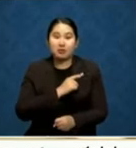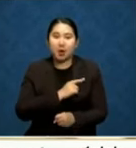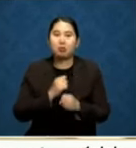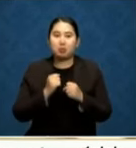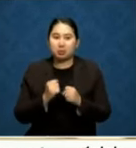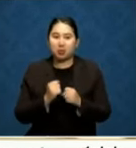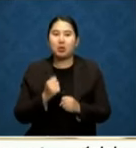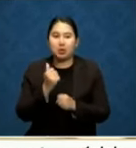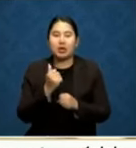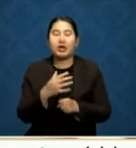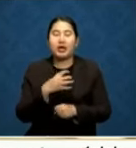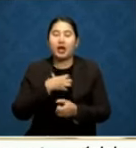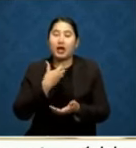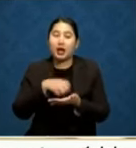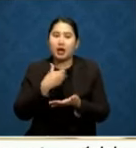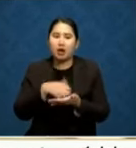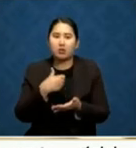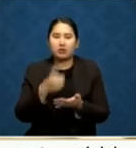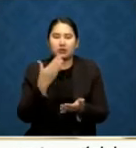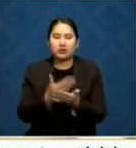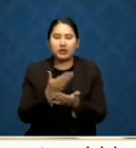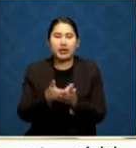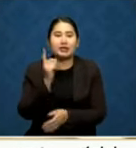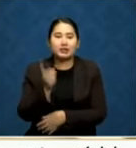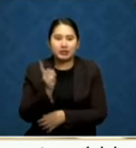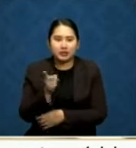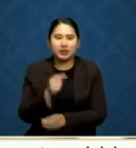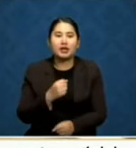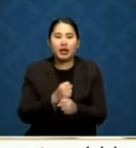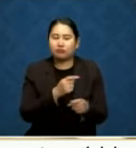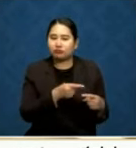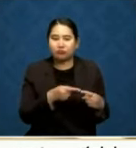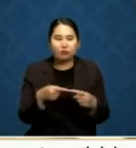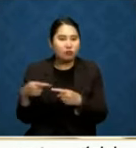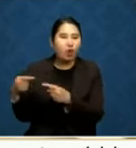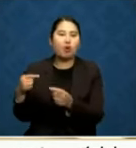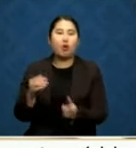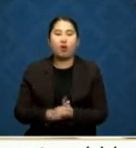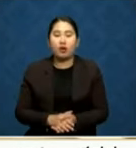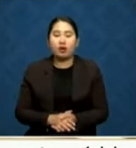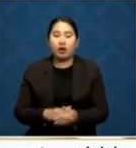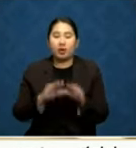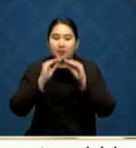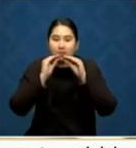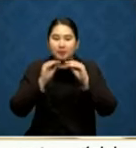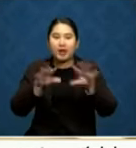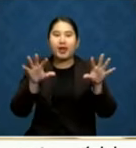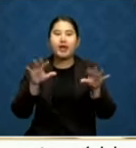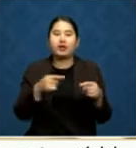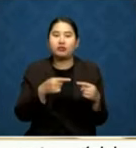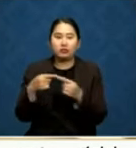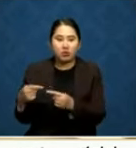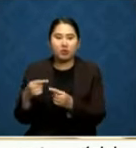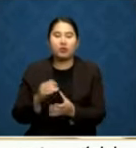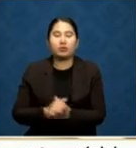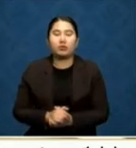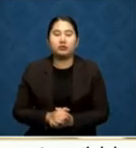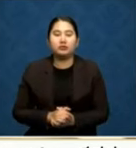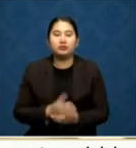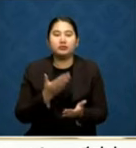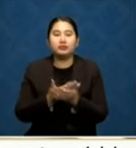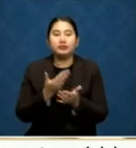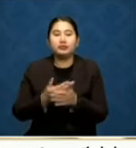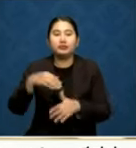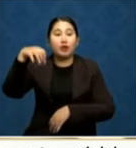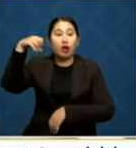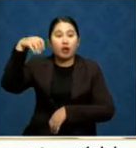ารผมอยให้เปิดเผยบต้นทุนจิ ๆ ให้ทำเรื่ textbookออกมาเปิดเผยต่สาธนะ ลดได้ไหม